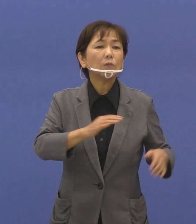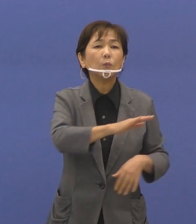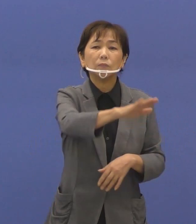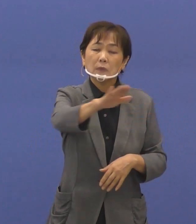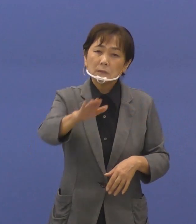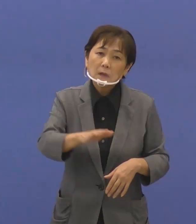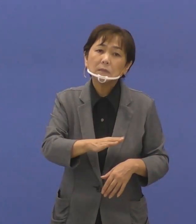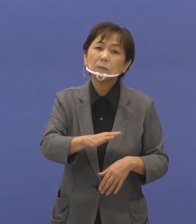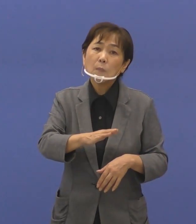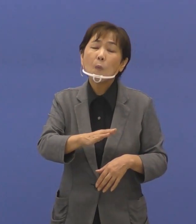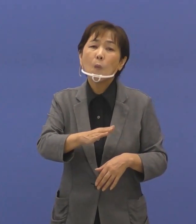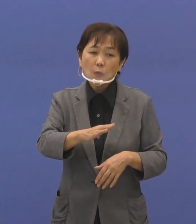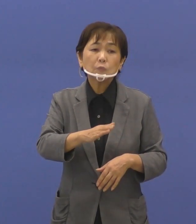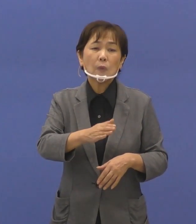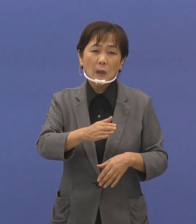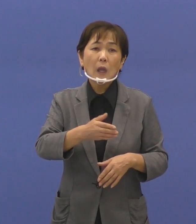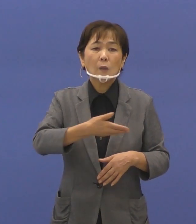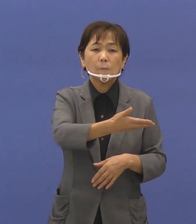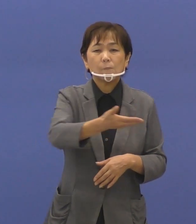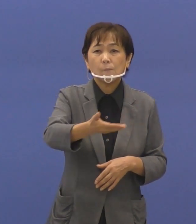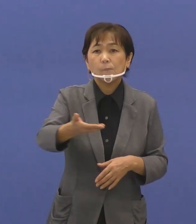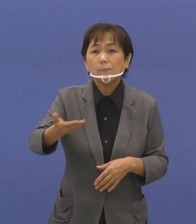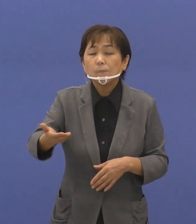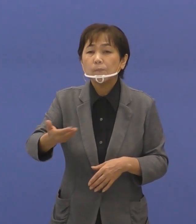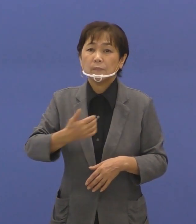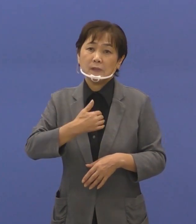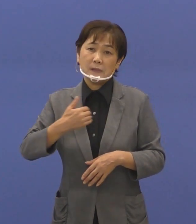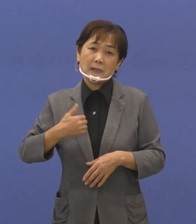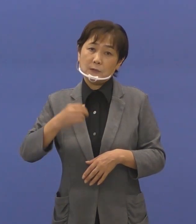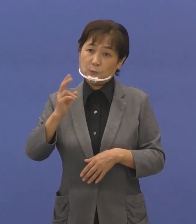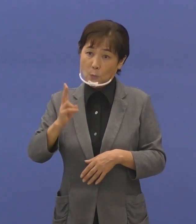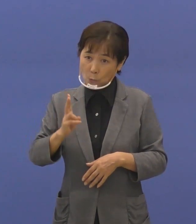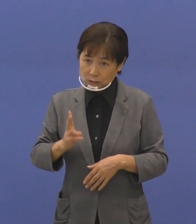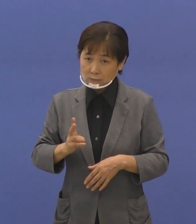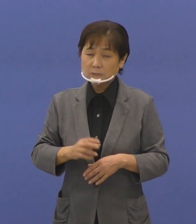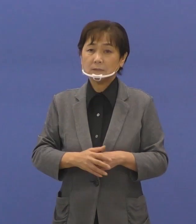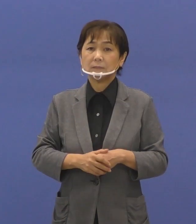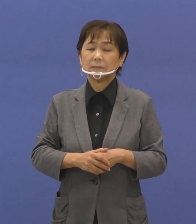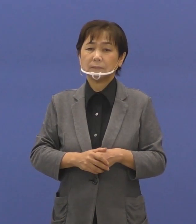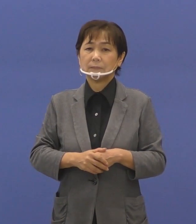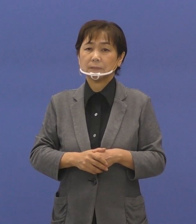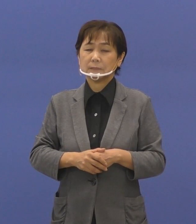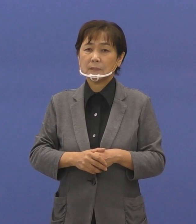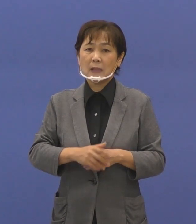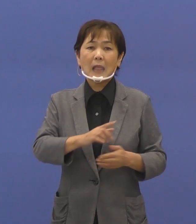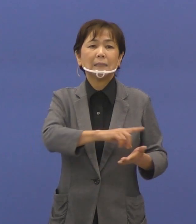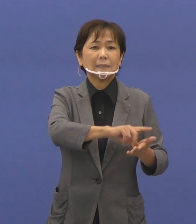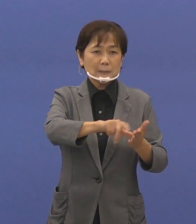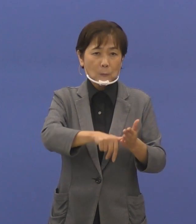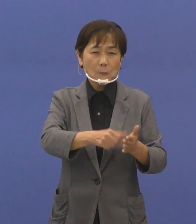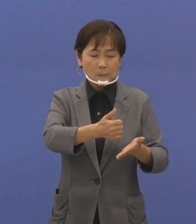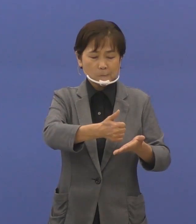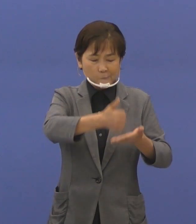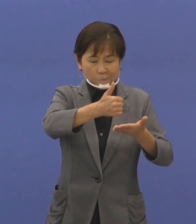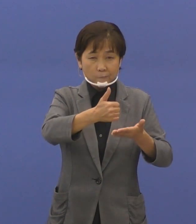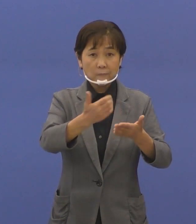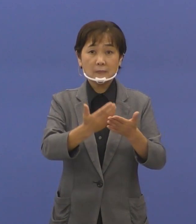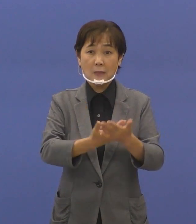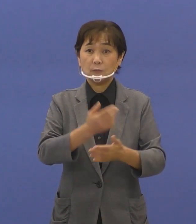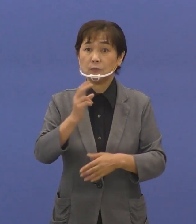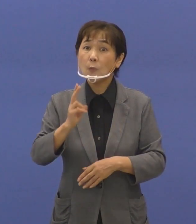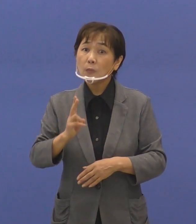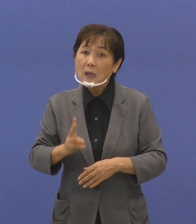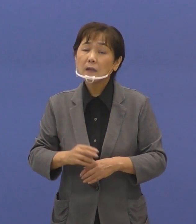行政の財源と民間の資金、それぞれこう地方が主役になる、経